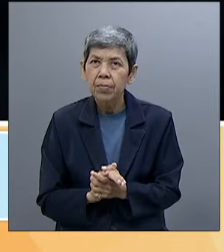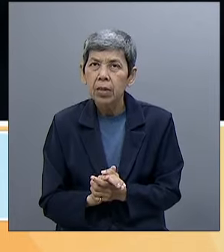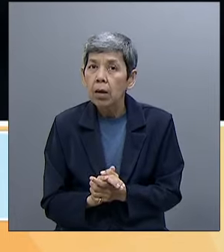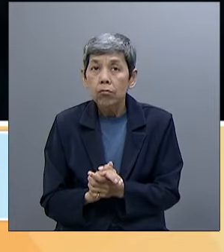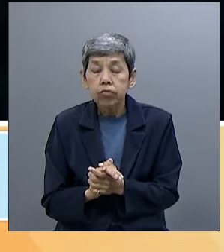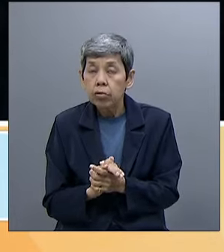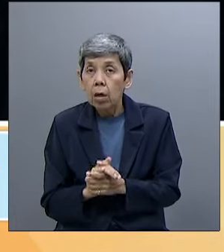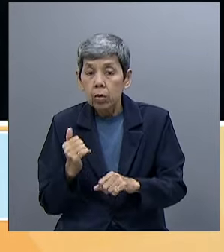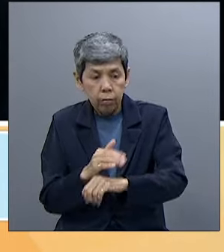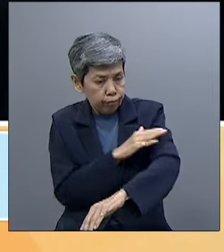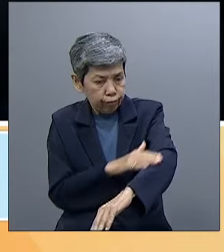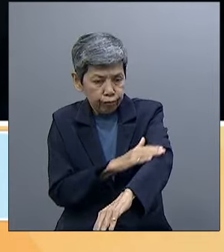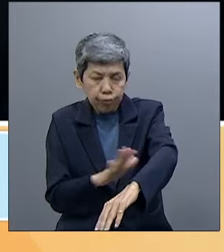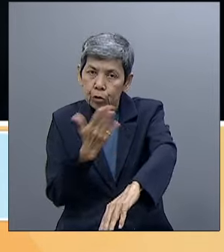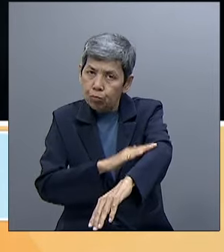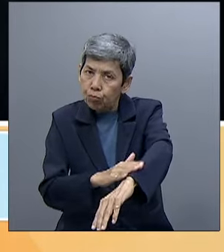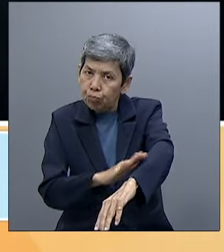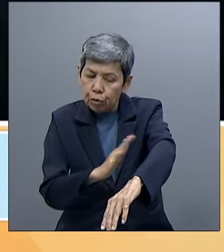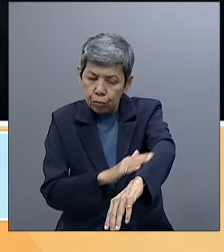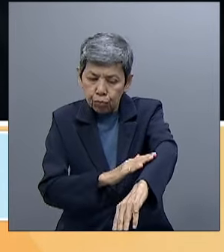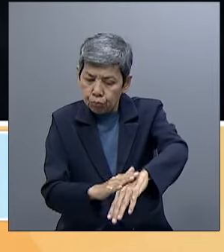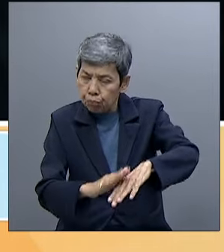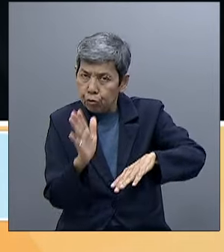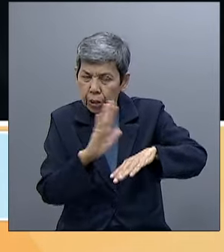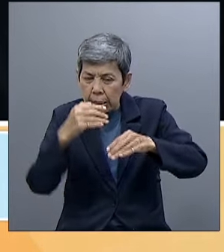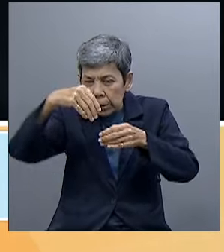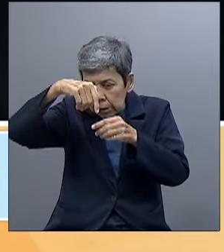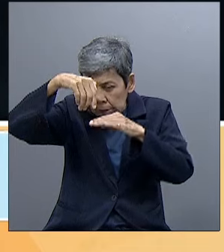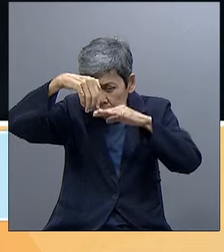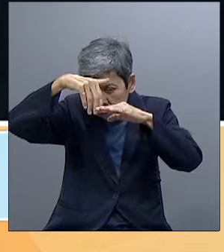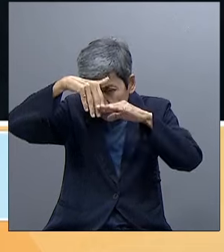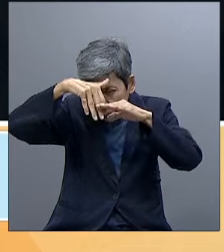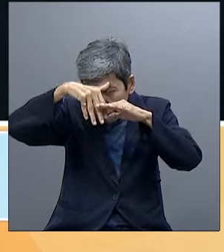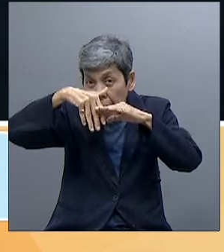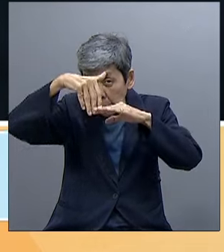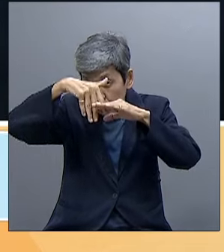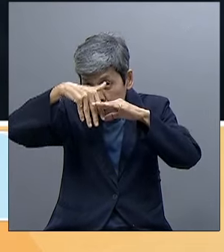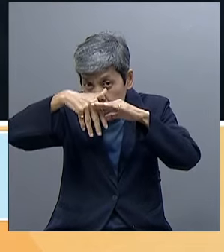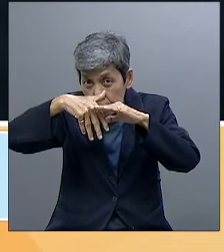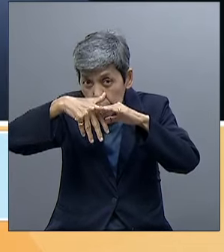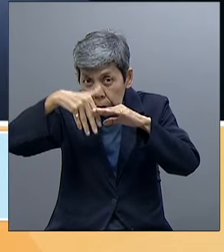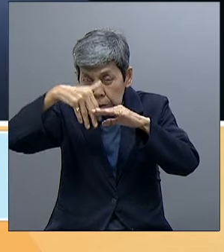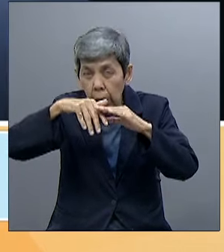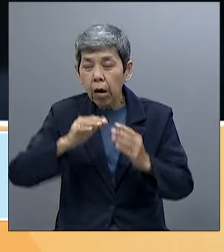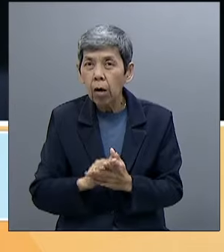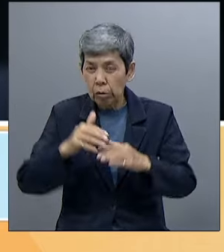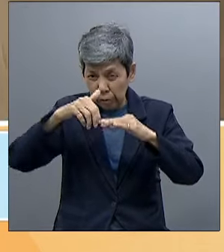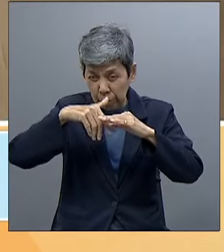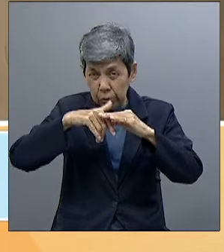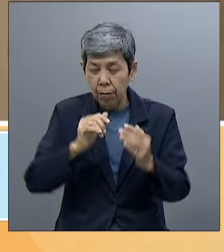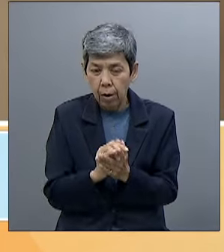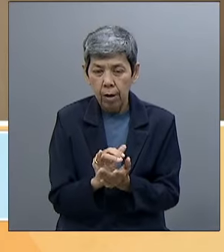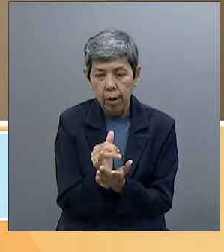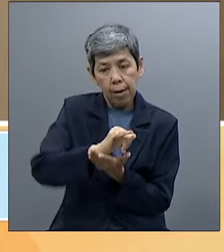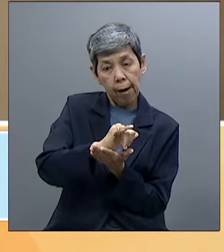เป็นบริเวณผิวหนังอ่ะค่ะคือไม่ได้รู้สึกที่บริเวณผิวหนังแต่รู้สึกลึกกว่านั้นคือลึกเข้าไปข้างหลังอแล้วคือพอขยับ